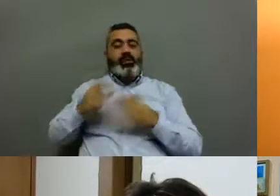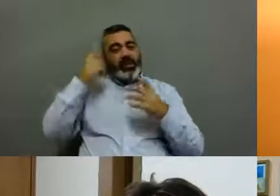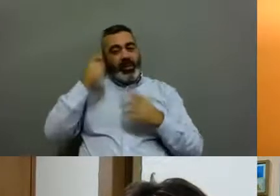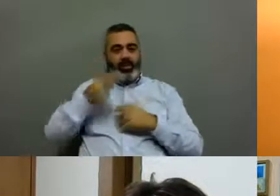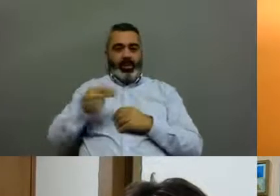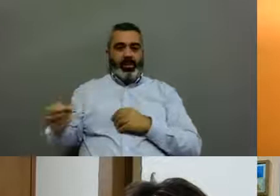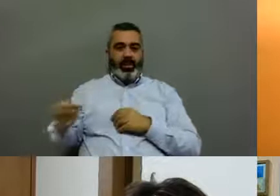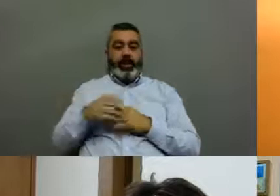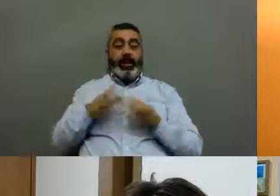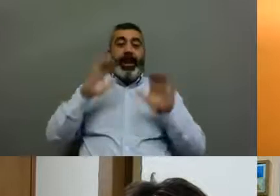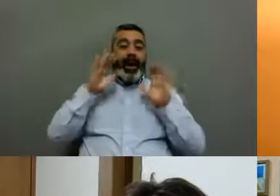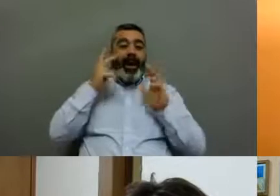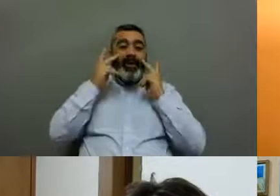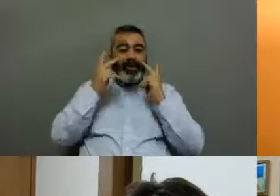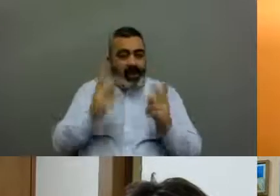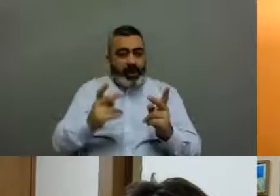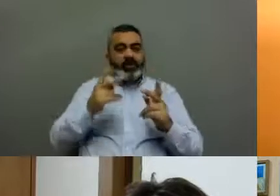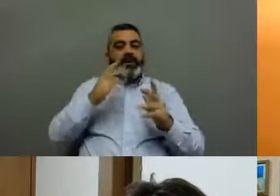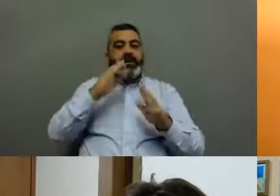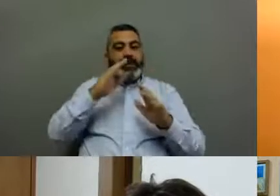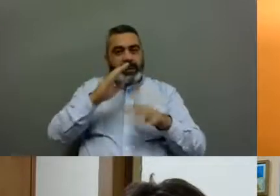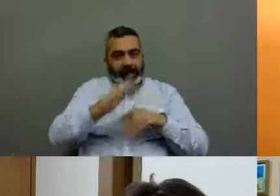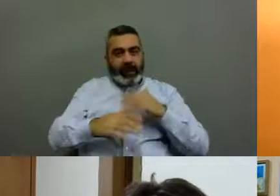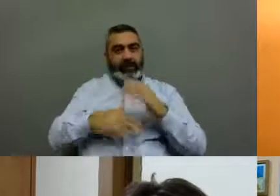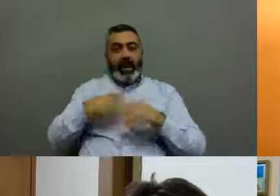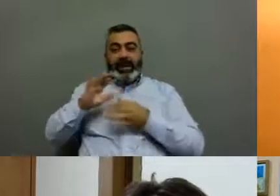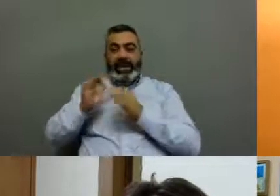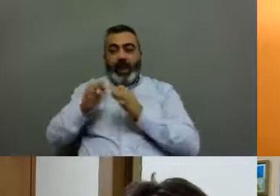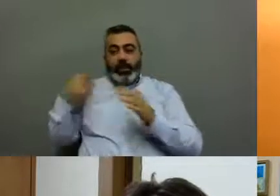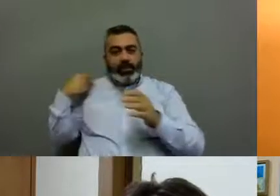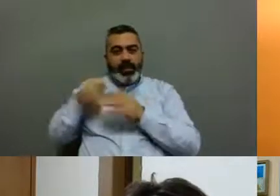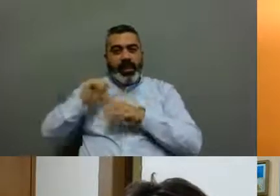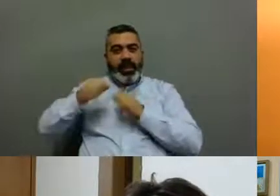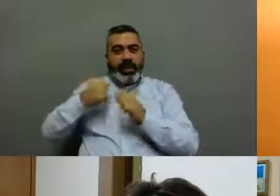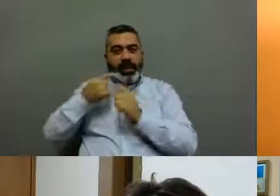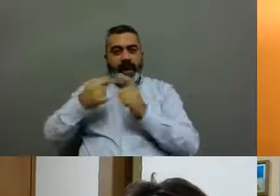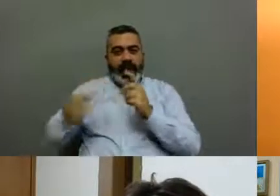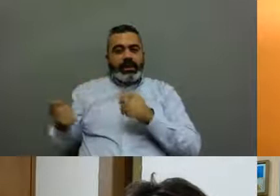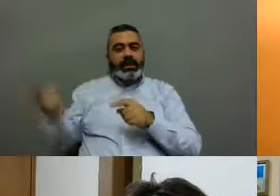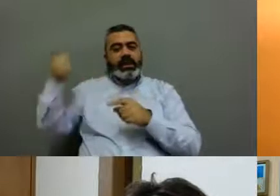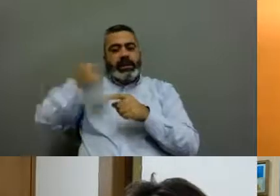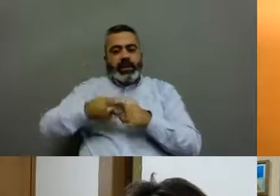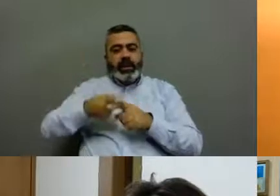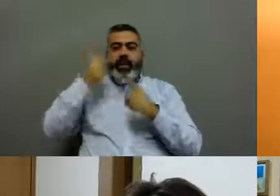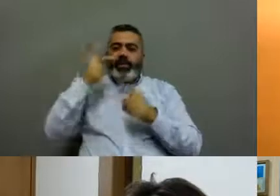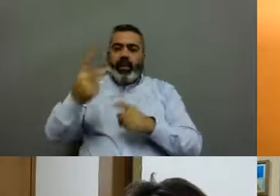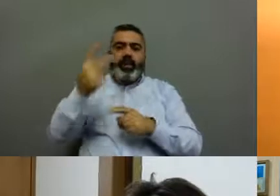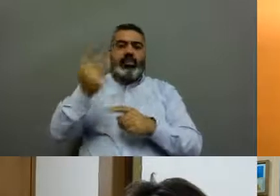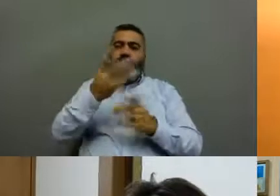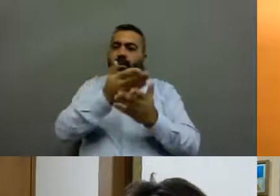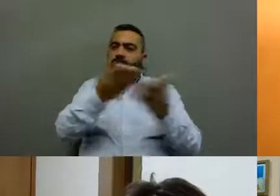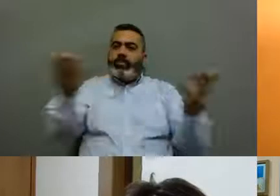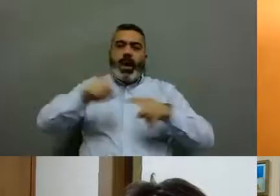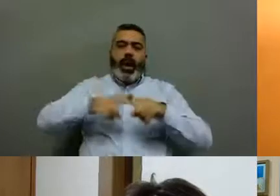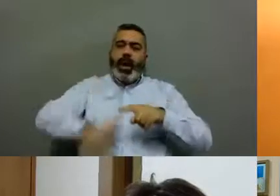παρόλα αυτά βλέπω ότι ναι, μέσα από τη δράση του συλλόγου όλα αυτά τα χρόνια, αλλά και όσο μπορώ να παρακολουθώ σε πανελλήνιο